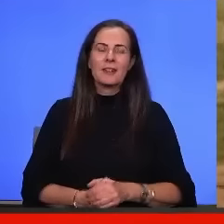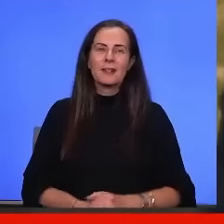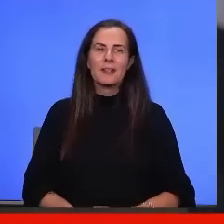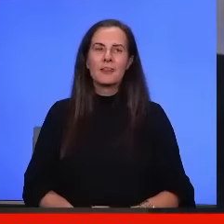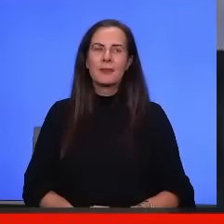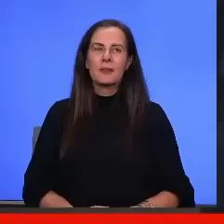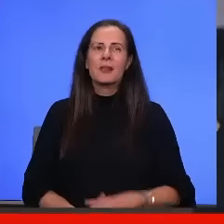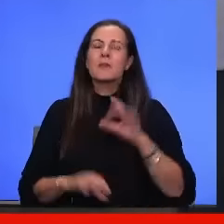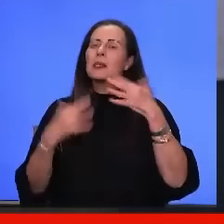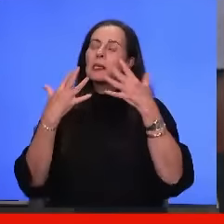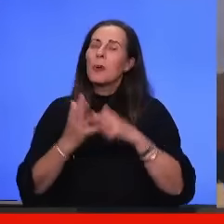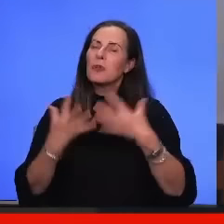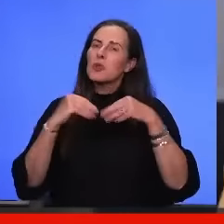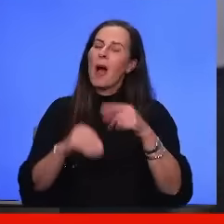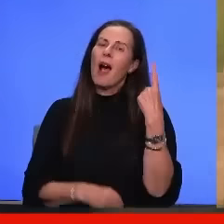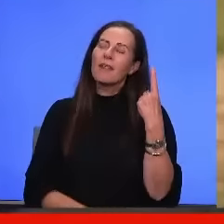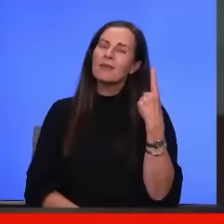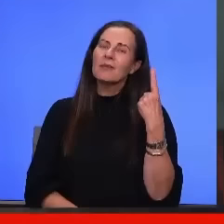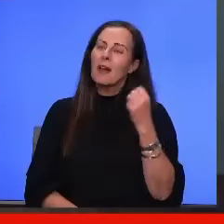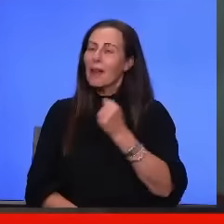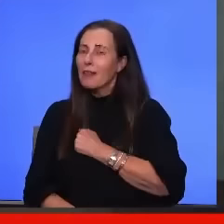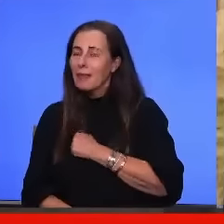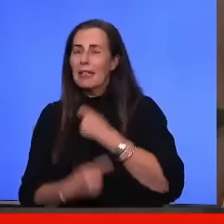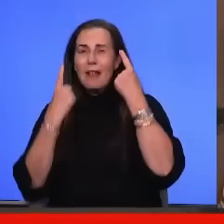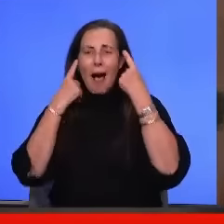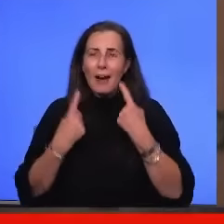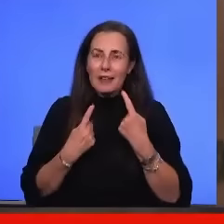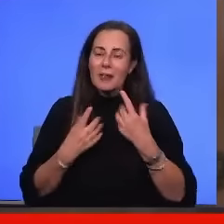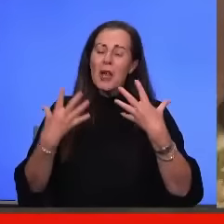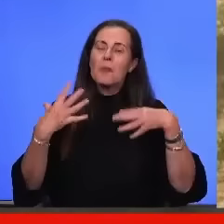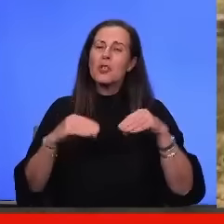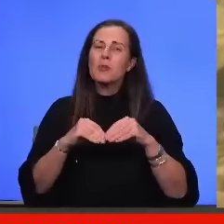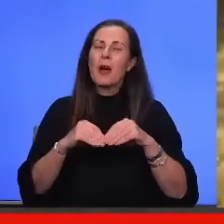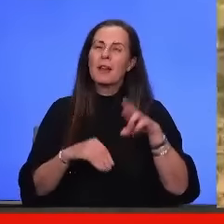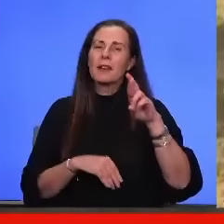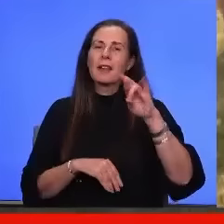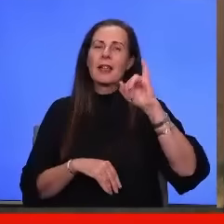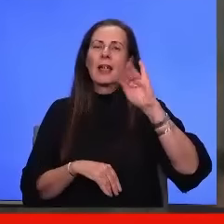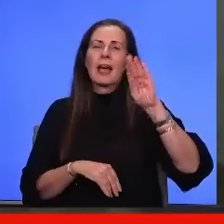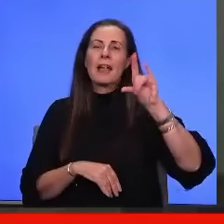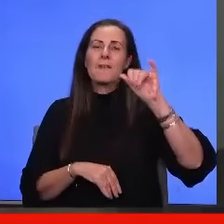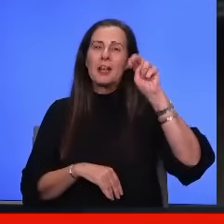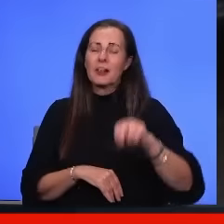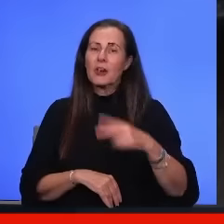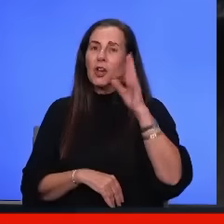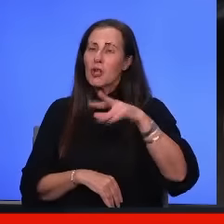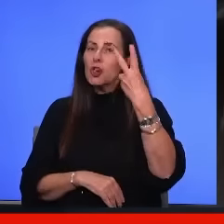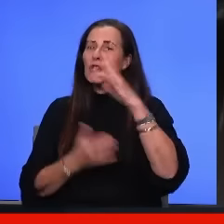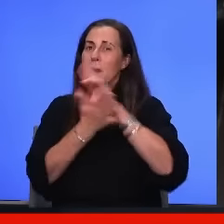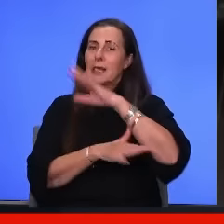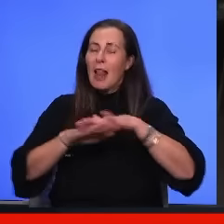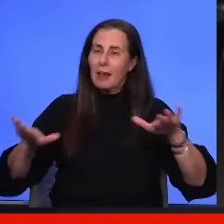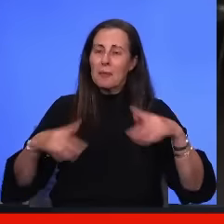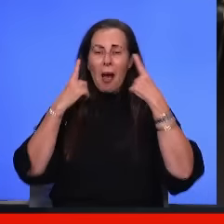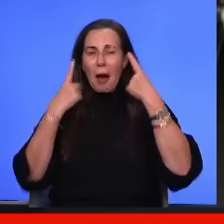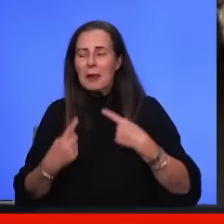זהו בעצם סיפור על משפחה אחת דתית חרדית, משפחת ריבלין. במשפחה 12 ילדים,